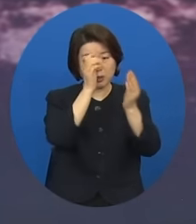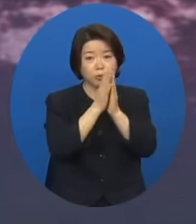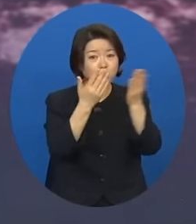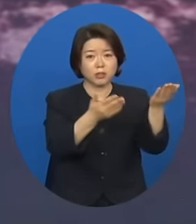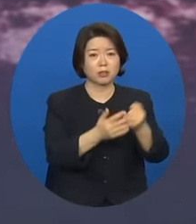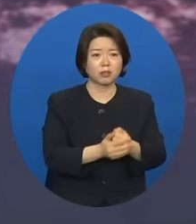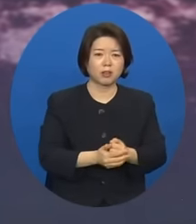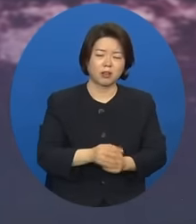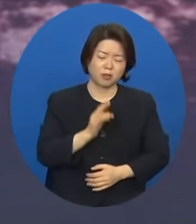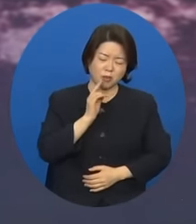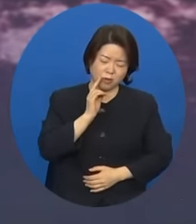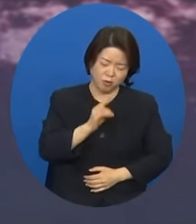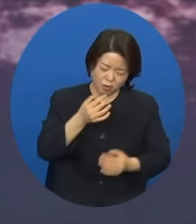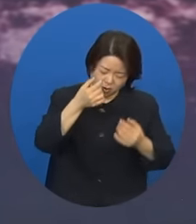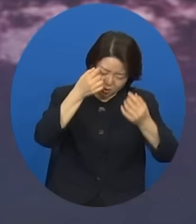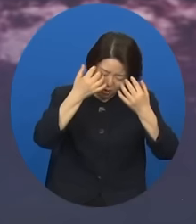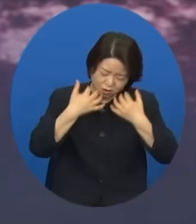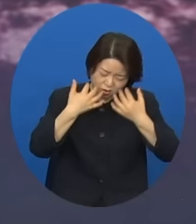어찌나